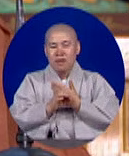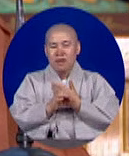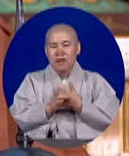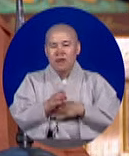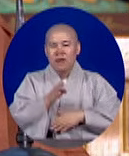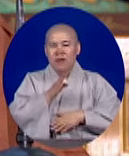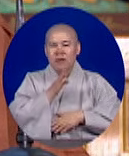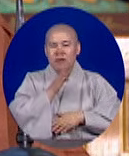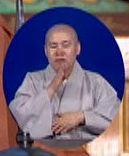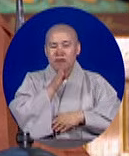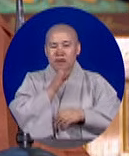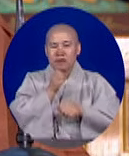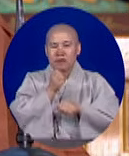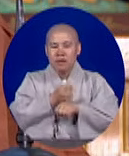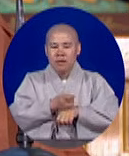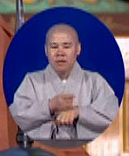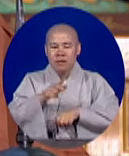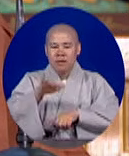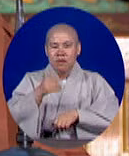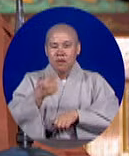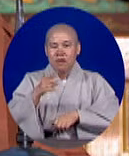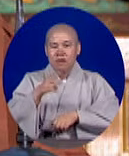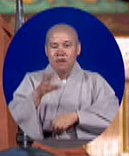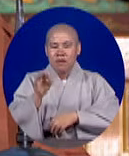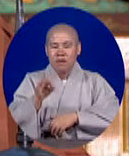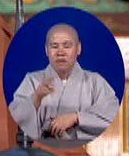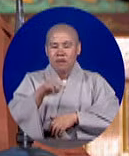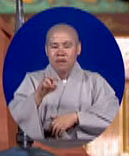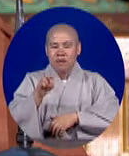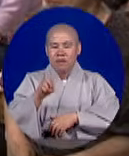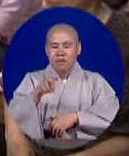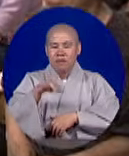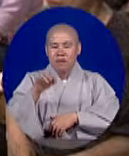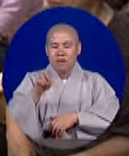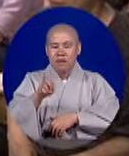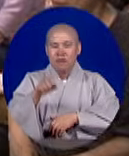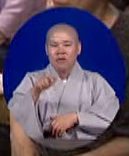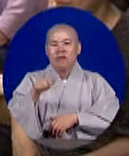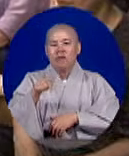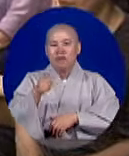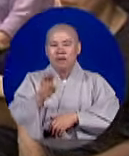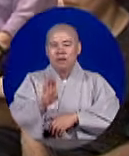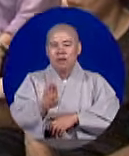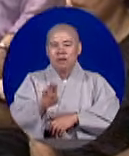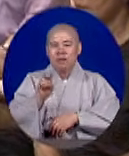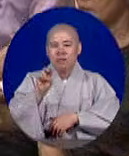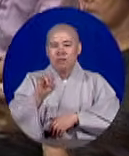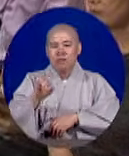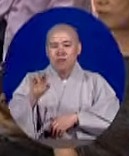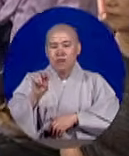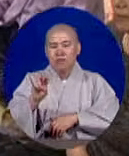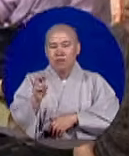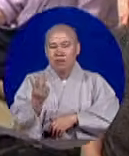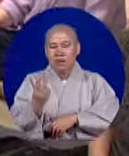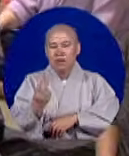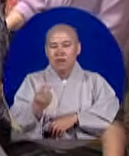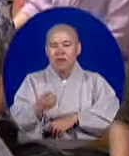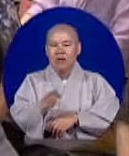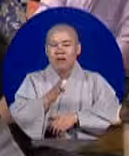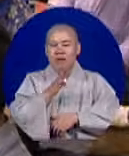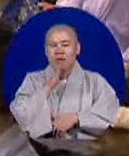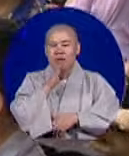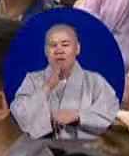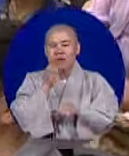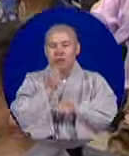진성이라는 게 있어요. 진성, 심심, 극미묘, 불수자성, 수연성 이 말이 있거든요. 법성계에. 진성,